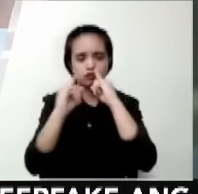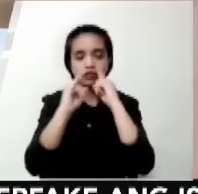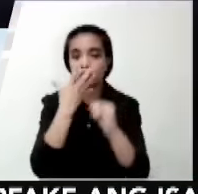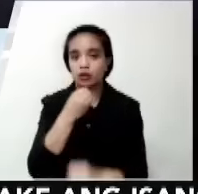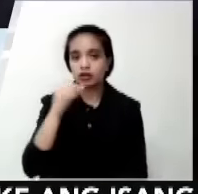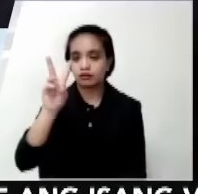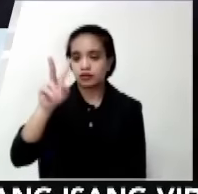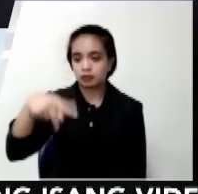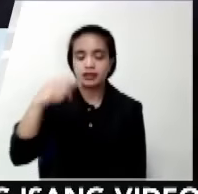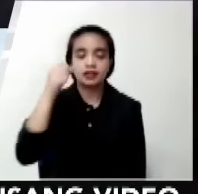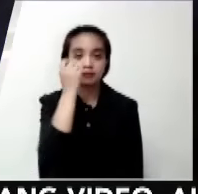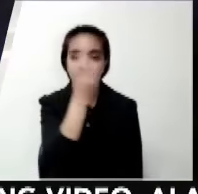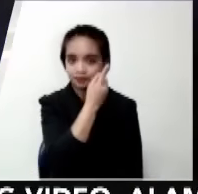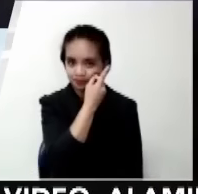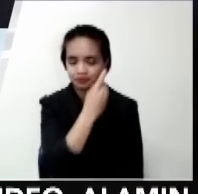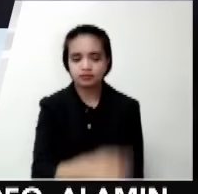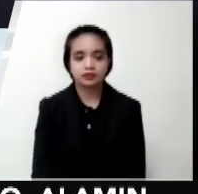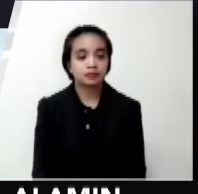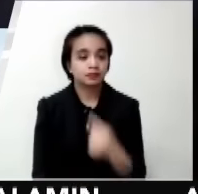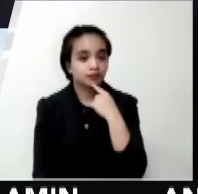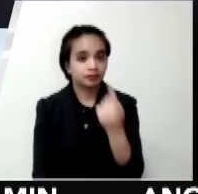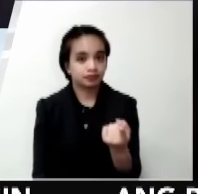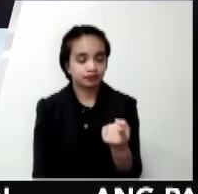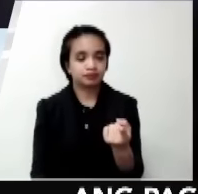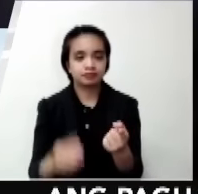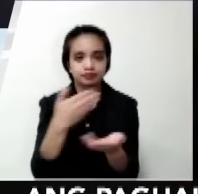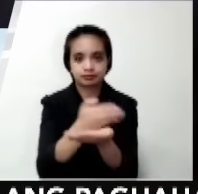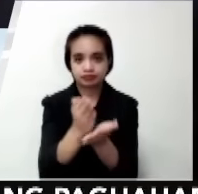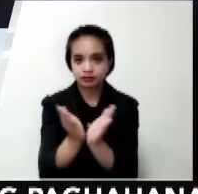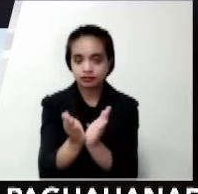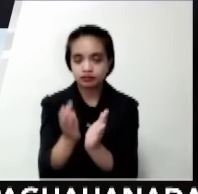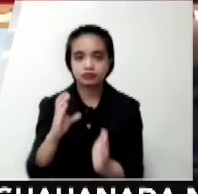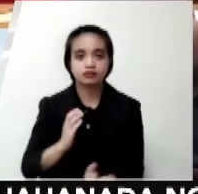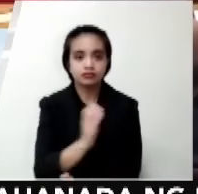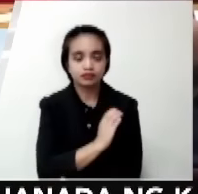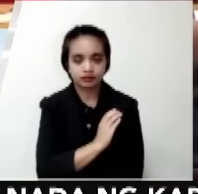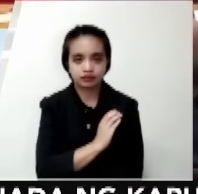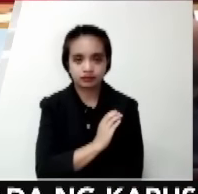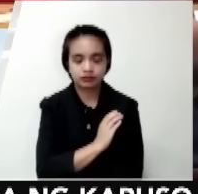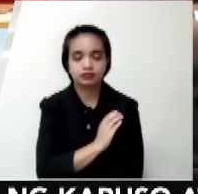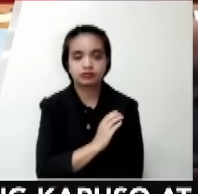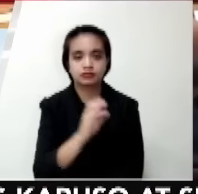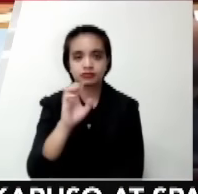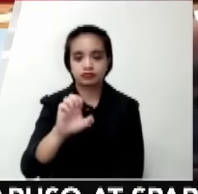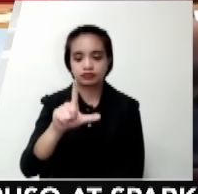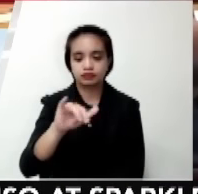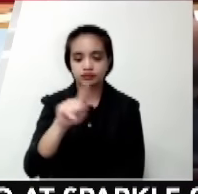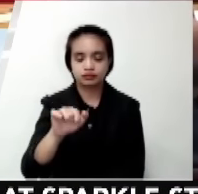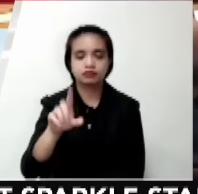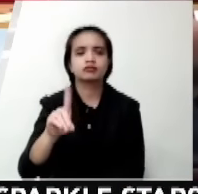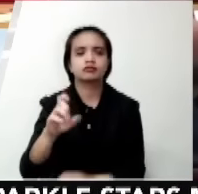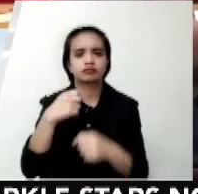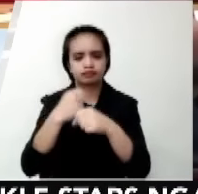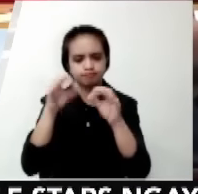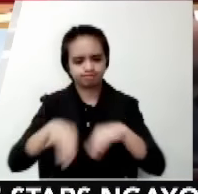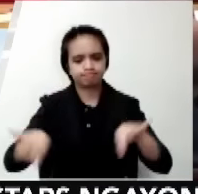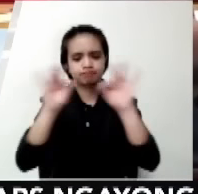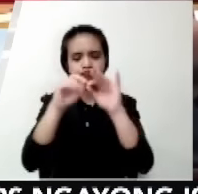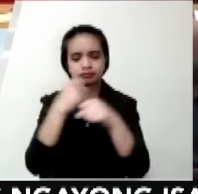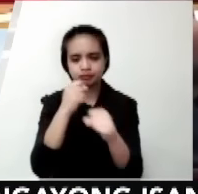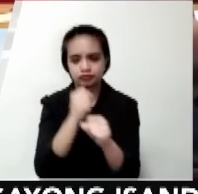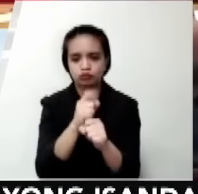Duterte. Ayon kay Appropriations Committee Chairman Congressman Elizalde Co, mahalagang matiyak na magagasta ng tama